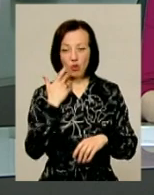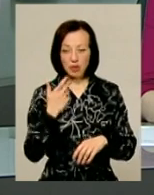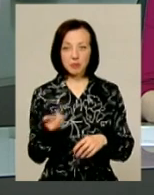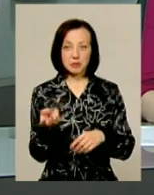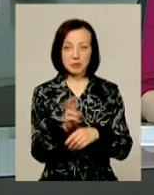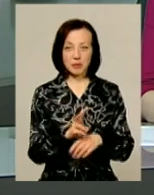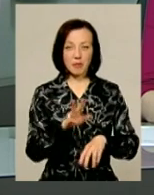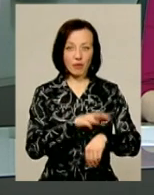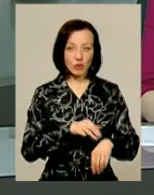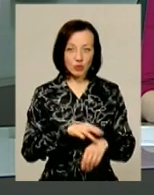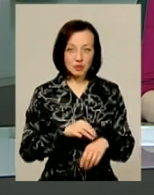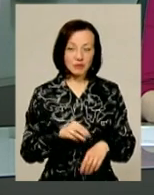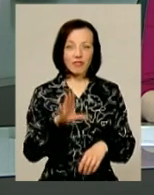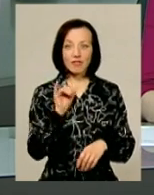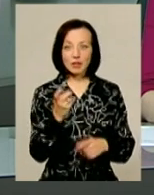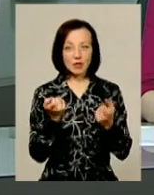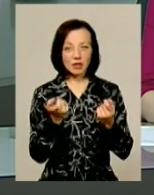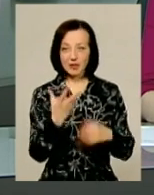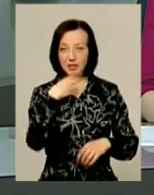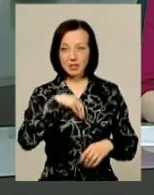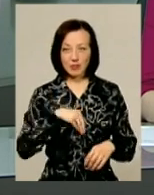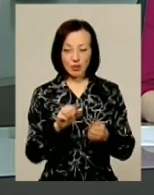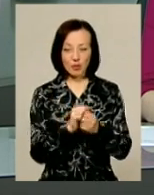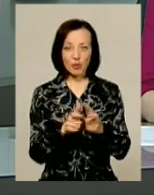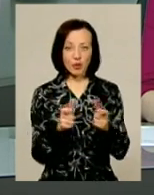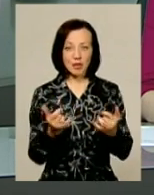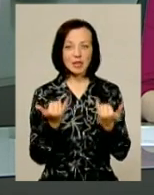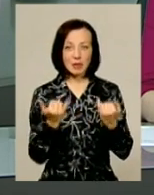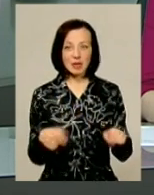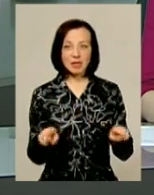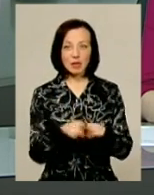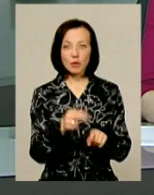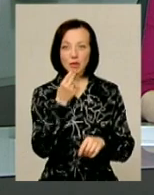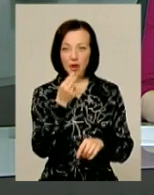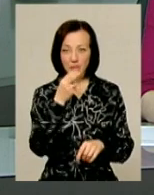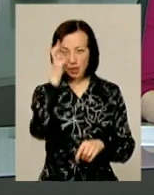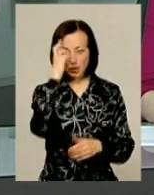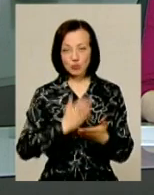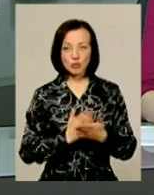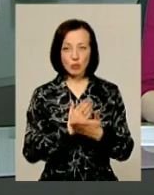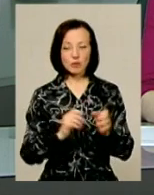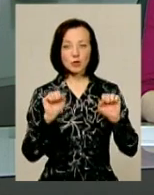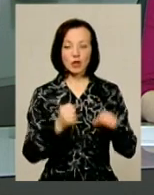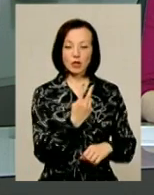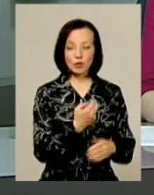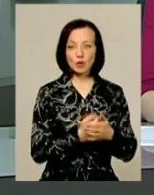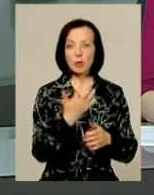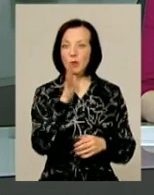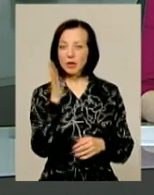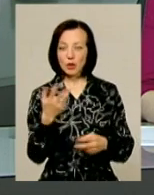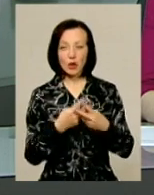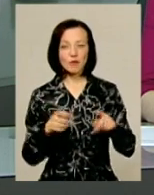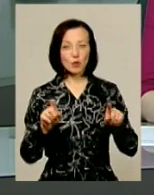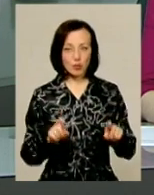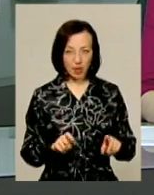нагрянули правоохоронці, чиновник ледь не повідав купюрами. Тепер за таку трапезу держслужбовцю світить від 2 до 5 років